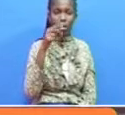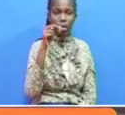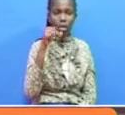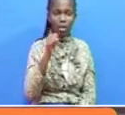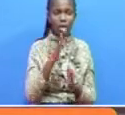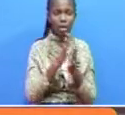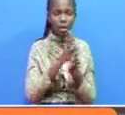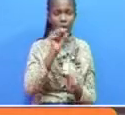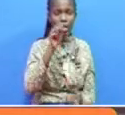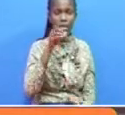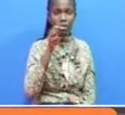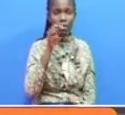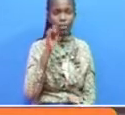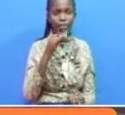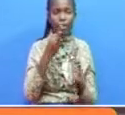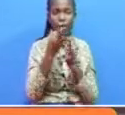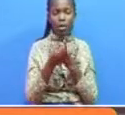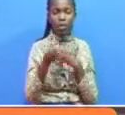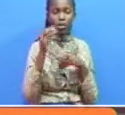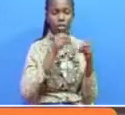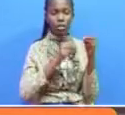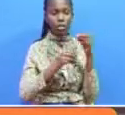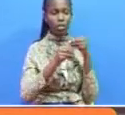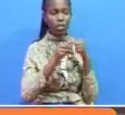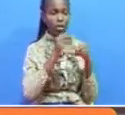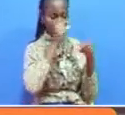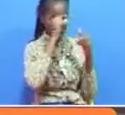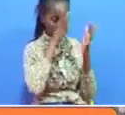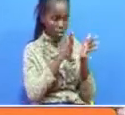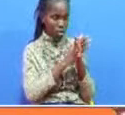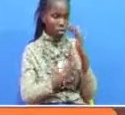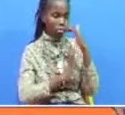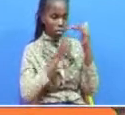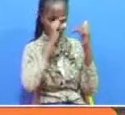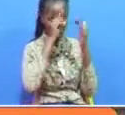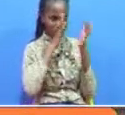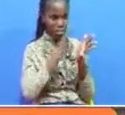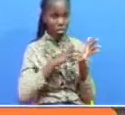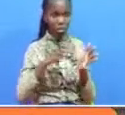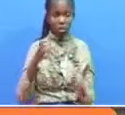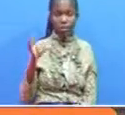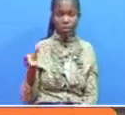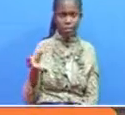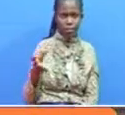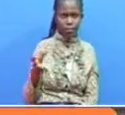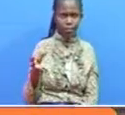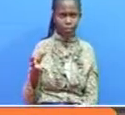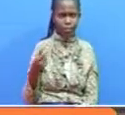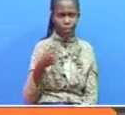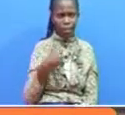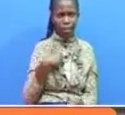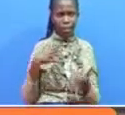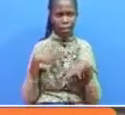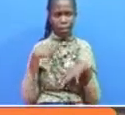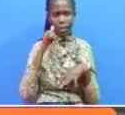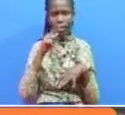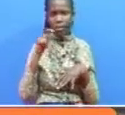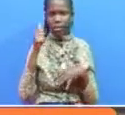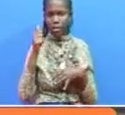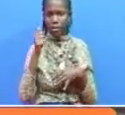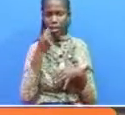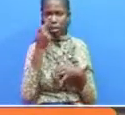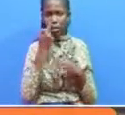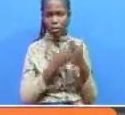wandeti ta minosa kuwa ta governor na munini wa governor wa county ya Masako ni andai ya ndoma yata na